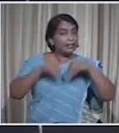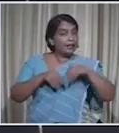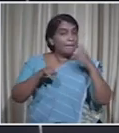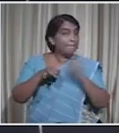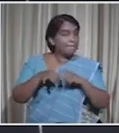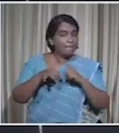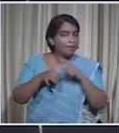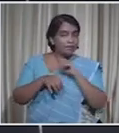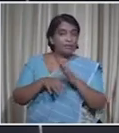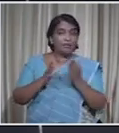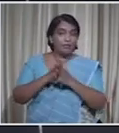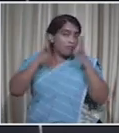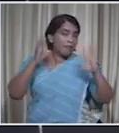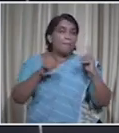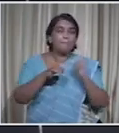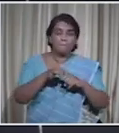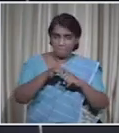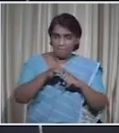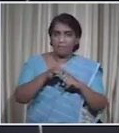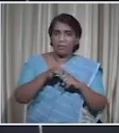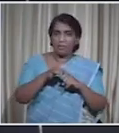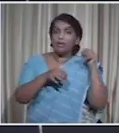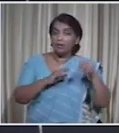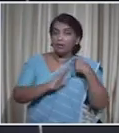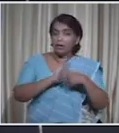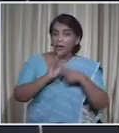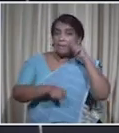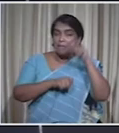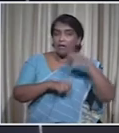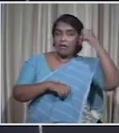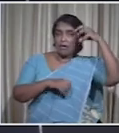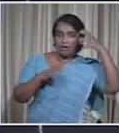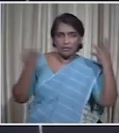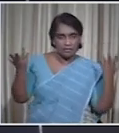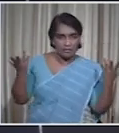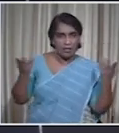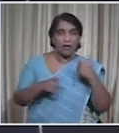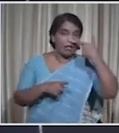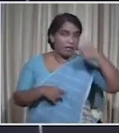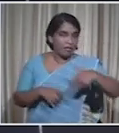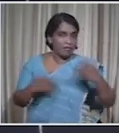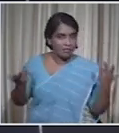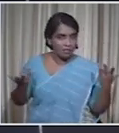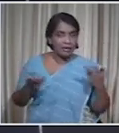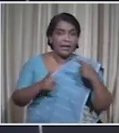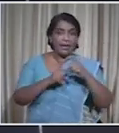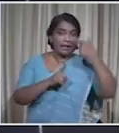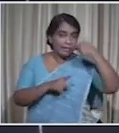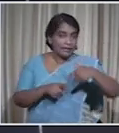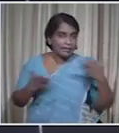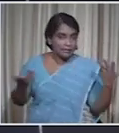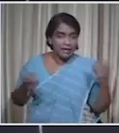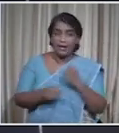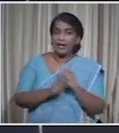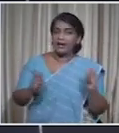අමතරව තව විශාල ප්‍රශ්නයක් තියෙනවා මේ රටේ ජනතාවට ලයිට් නැහැ පෙට්‍රල් නැහැ ඩීසල් නැහැ